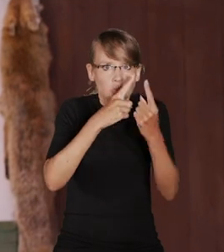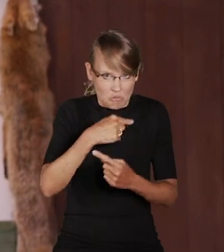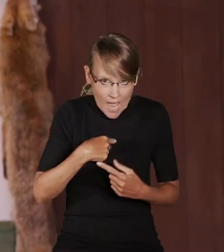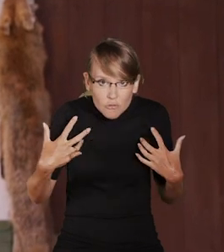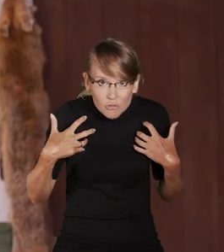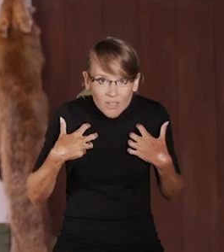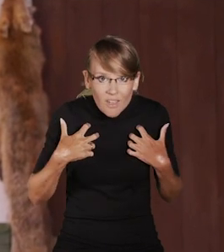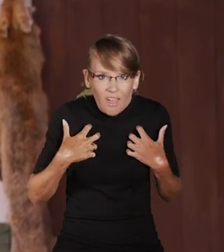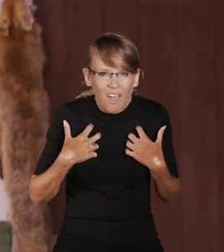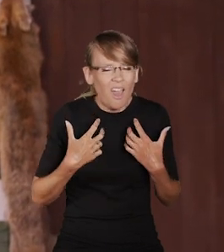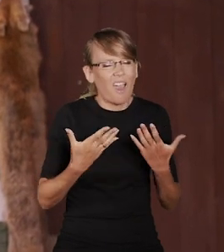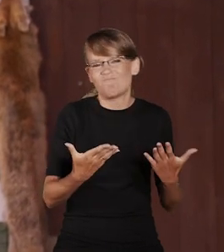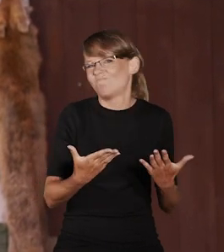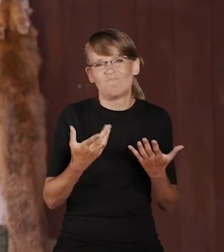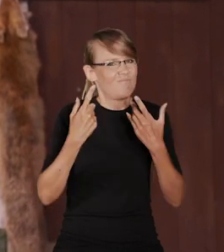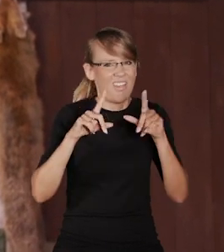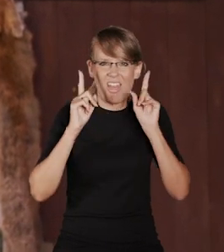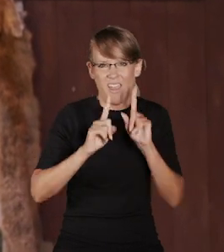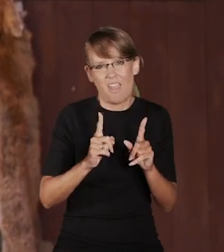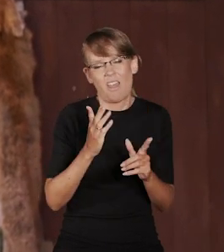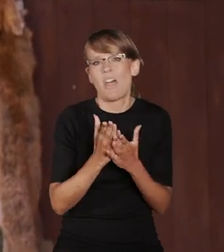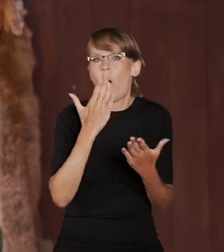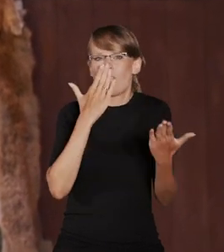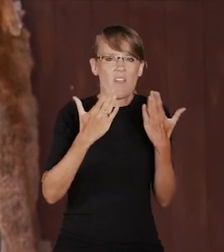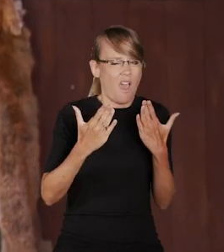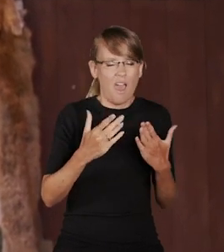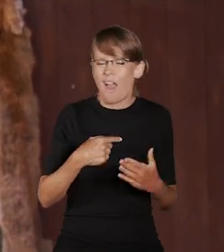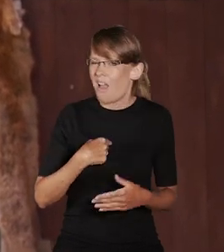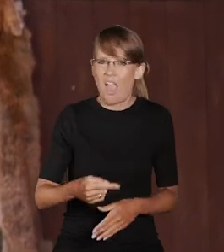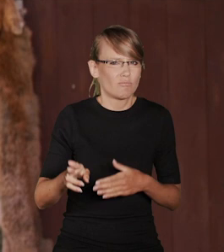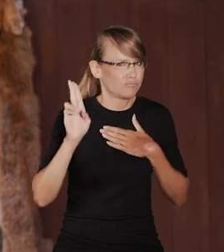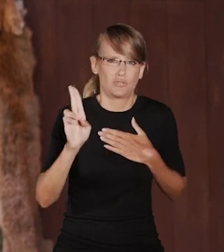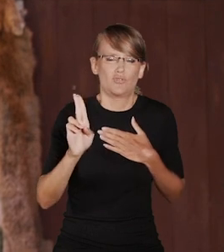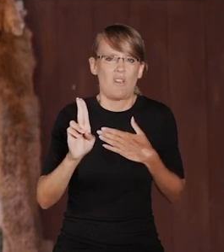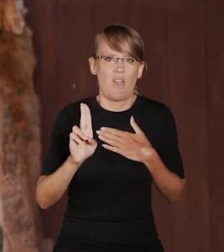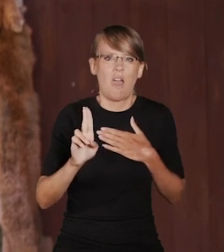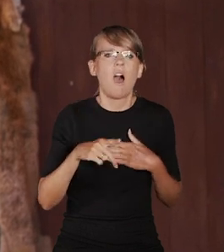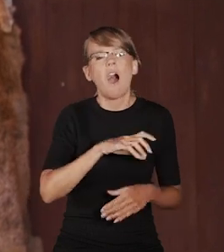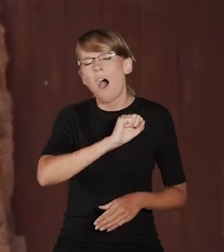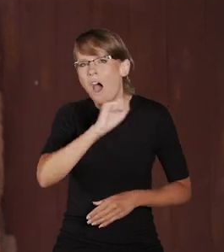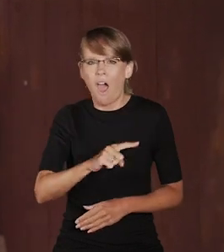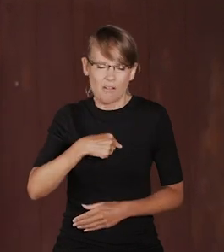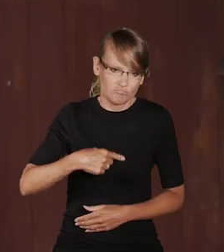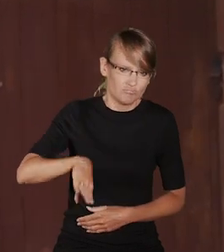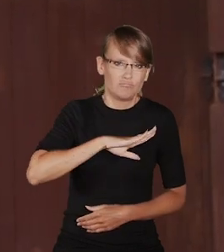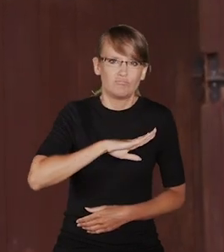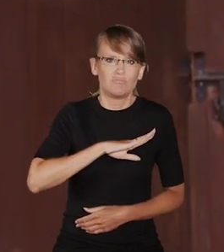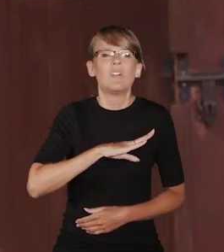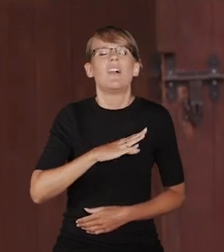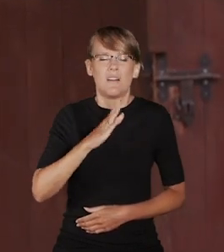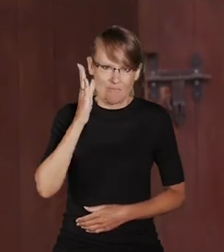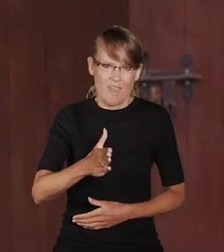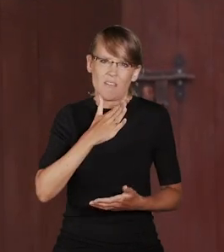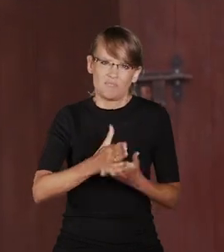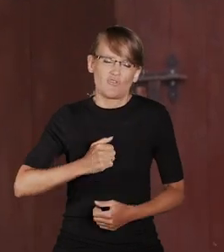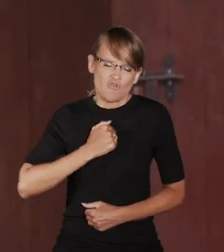Wiesz przecież, że od śmierci męża życie straciło dla mnie wszelką wartość. Ty myślisz, że